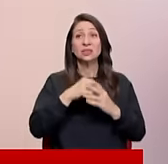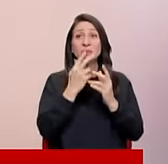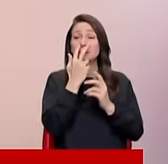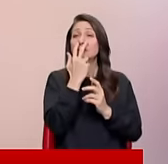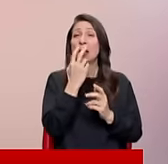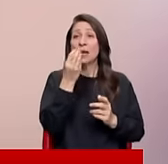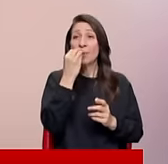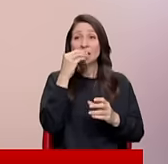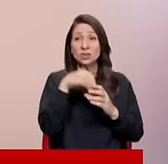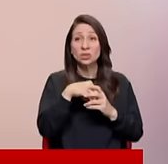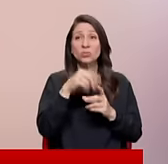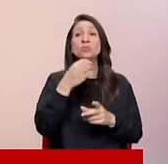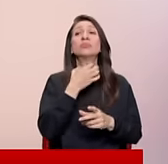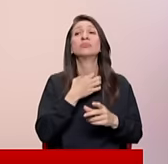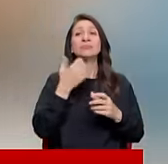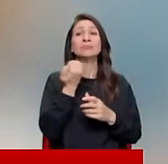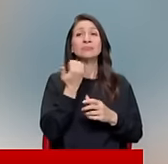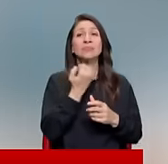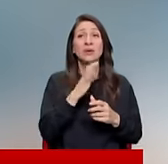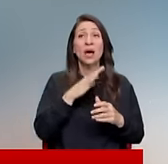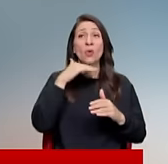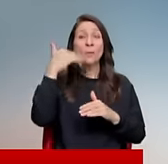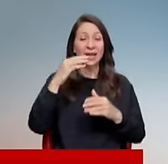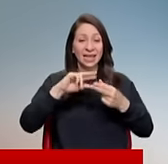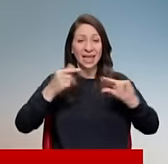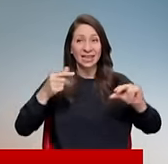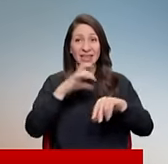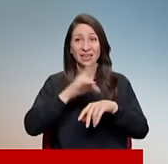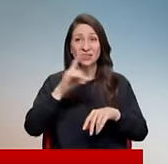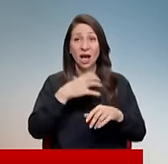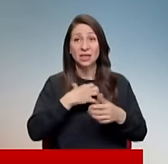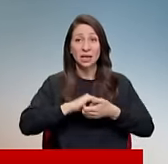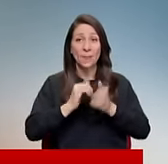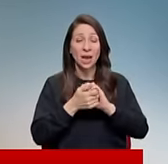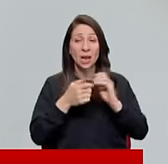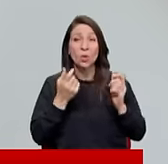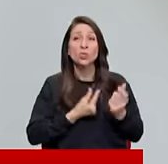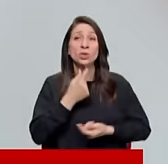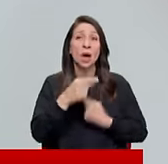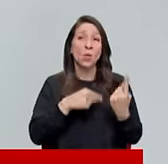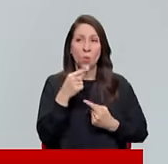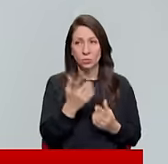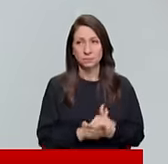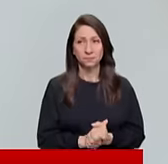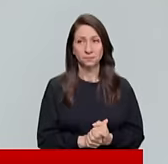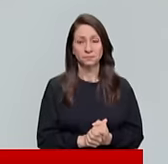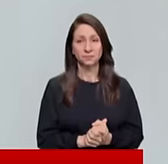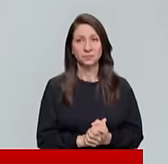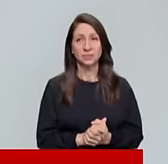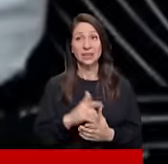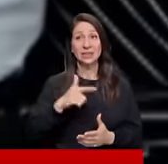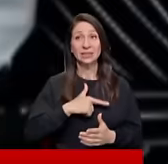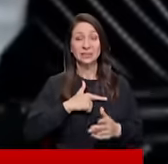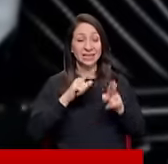makineye, beslenebilmek içinse bu hortuma bağlı. Yurt dışında gen tedavisi için ailesi kampanya ile umut arıyor.